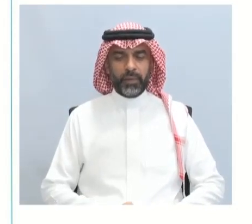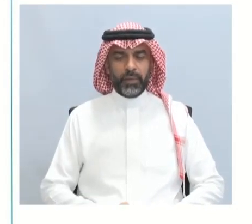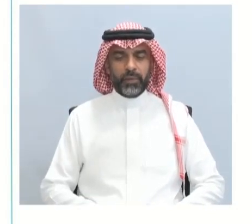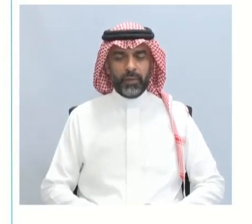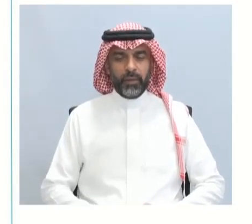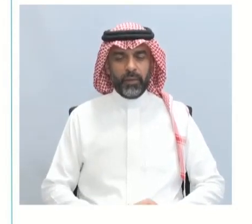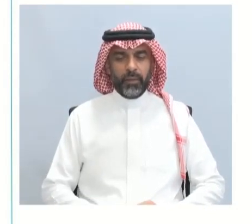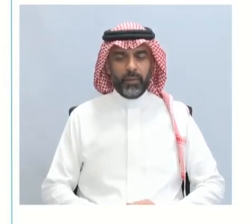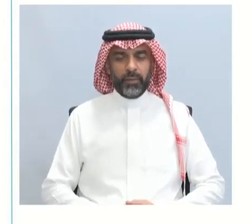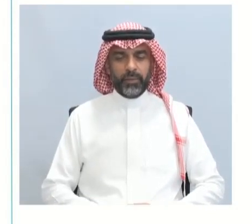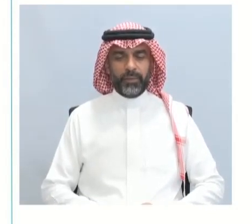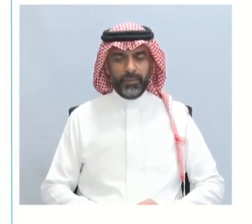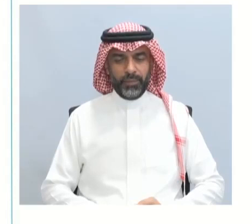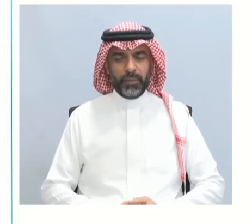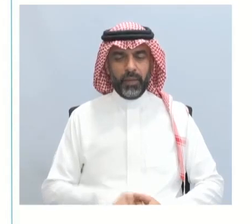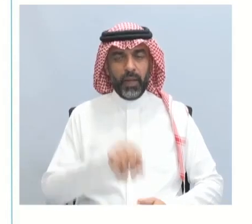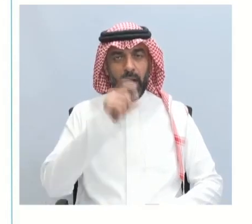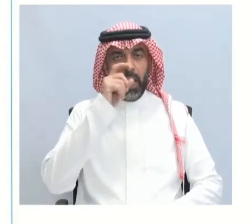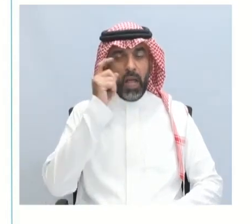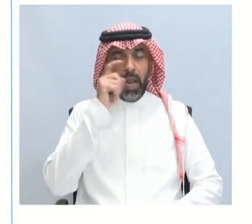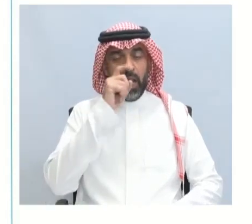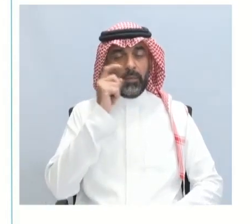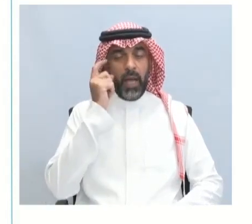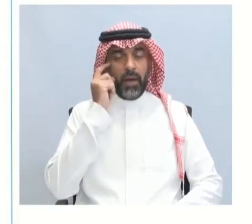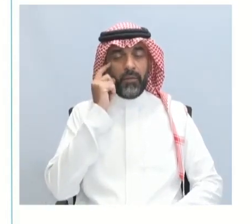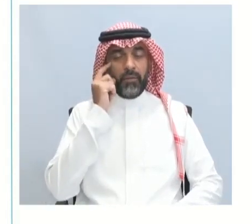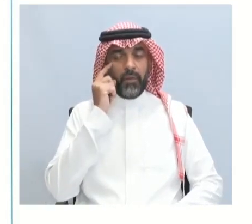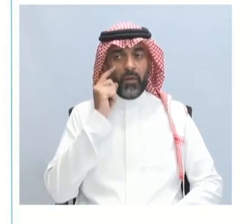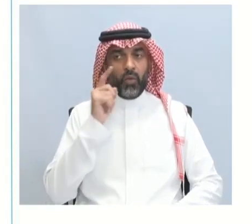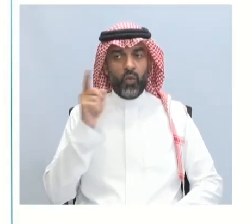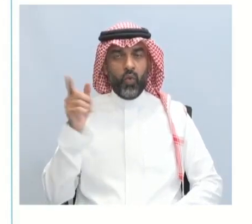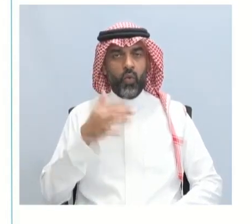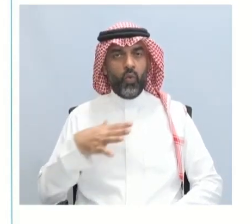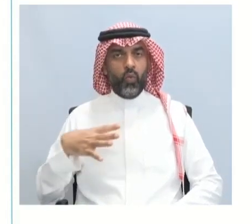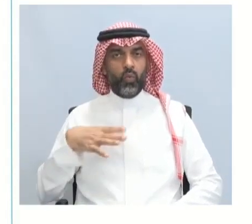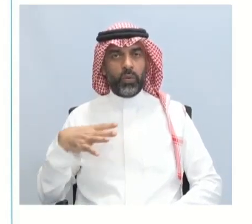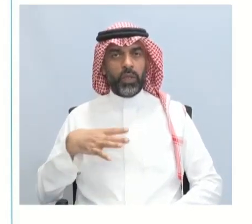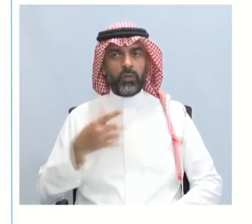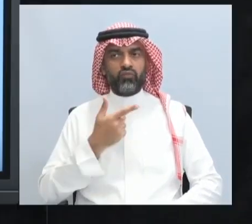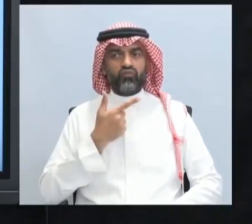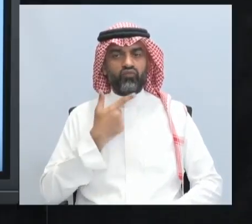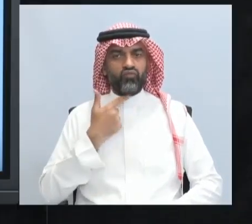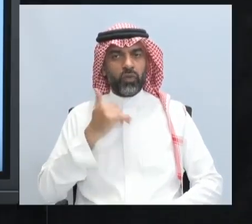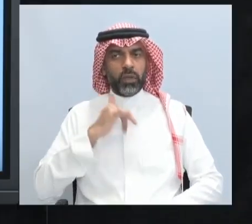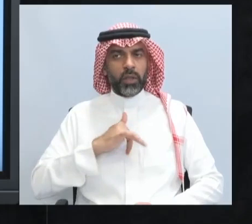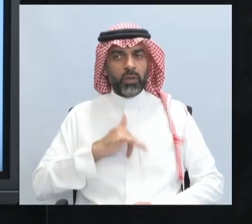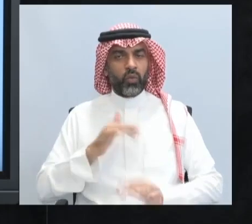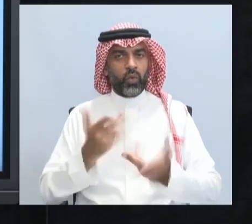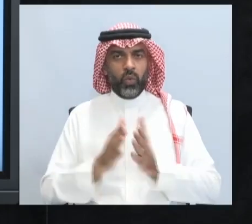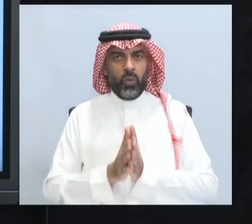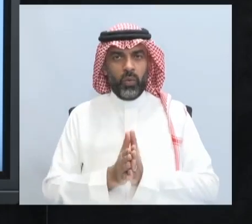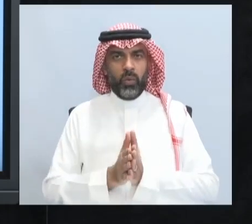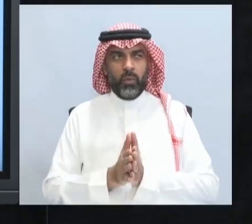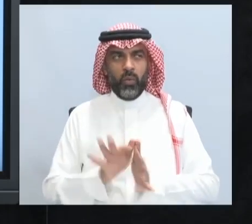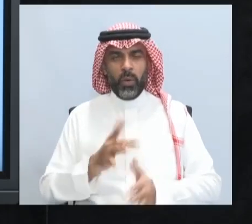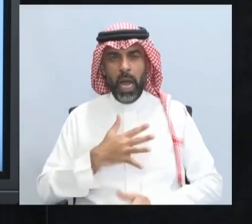اوليات الجوانب الشكليه للمعاملات او يكون م مهتما بالجوانب الانسانيه اذا كل مدير له قد يغلب العاطفه